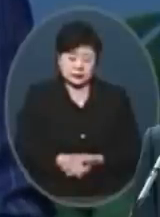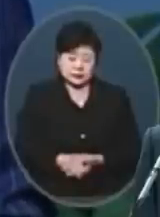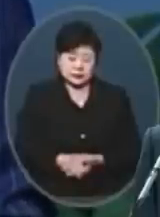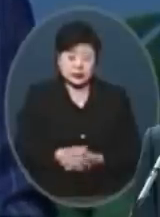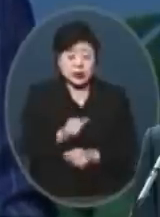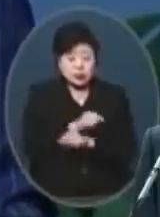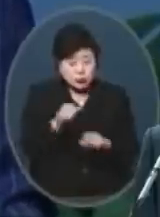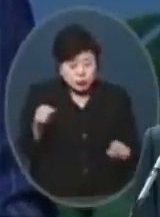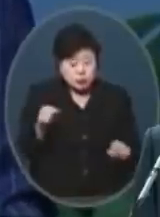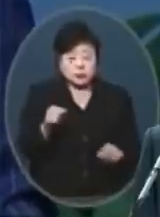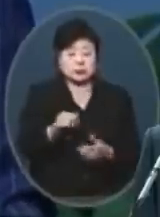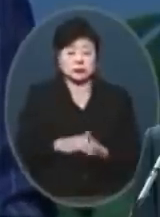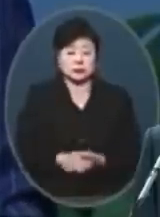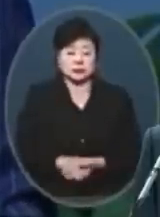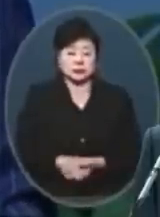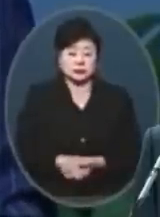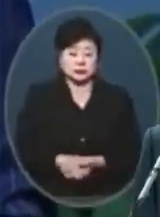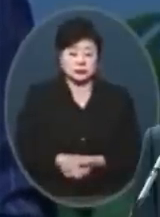용서받고